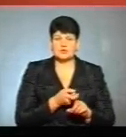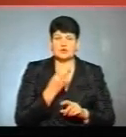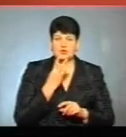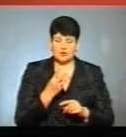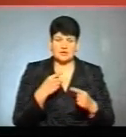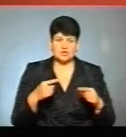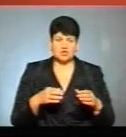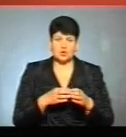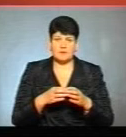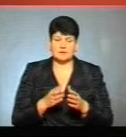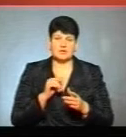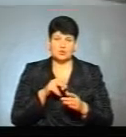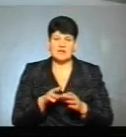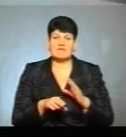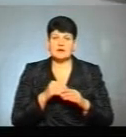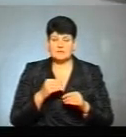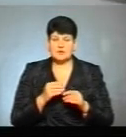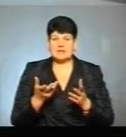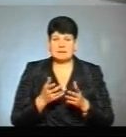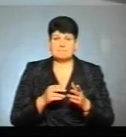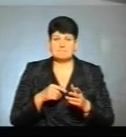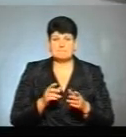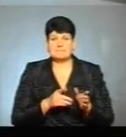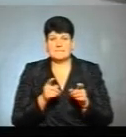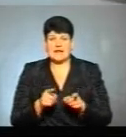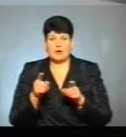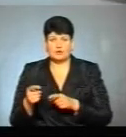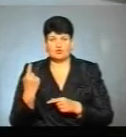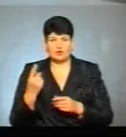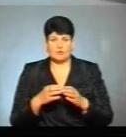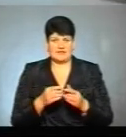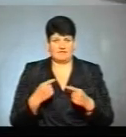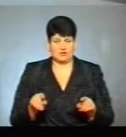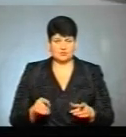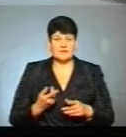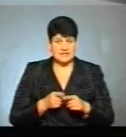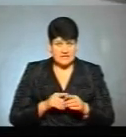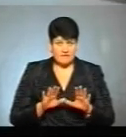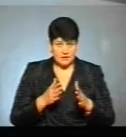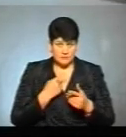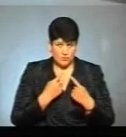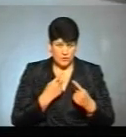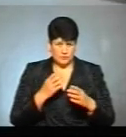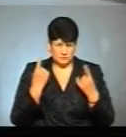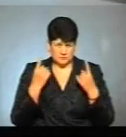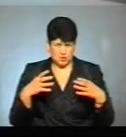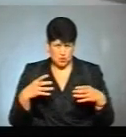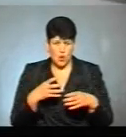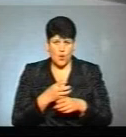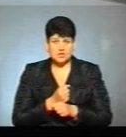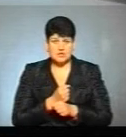решту громад, які йдуть на вибори, а також деякі переходи з одної громади в іншу. Тобто цей варіант, про який ми говоримо, про суттєве скорочення,